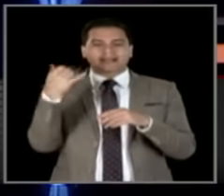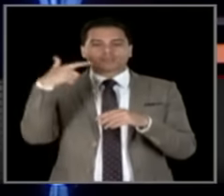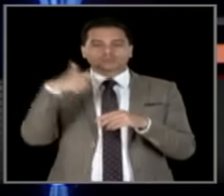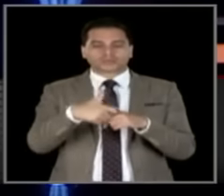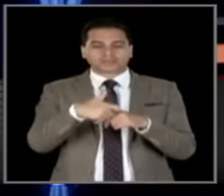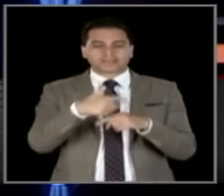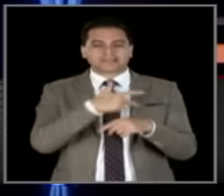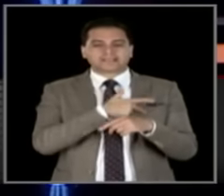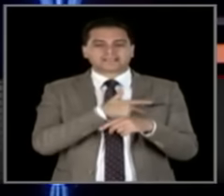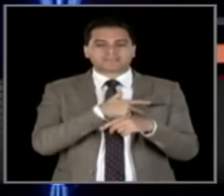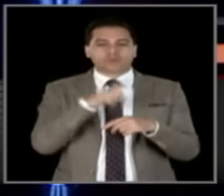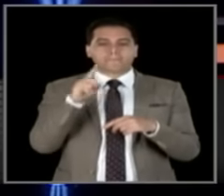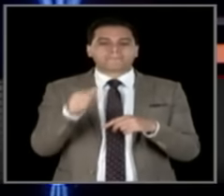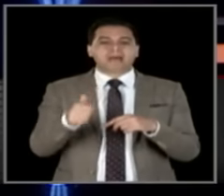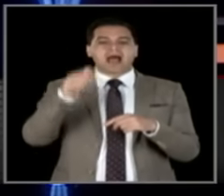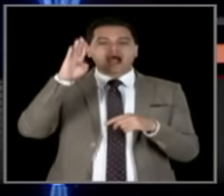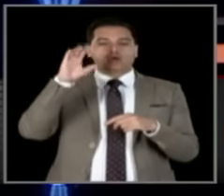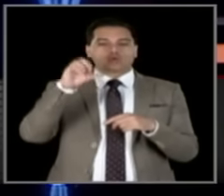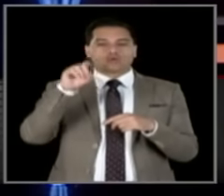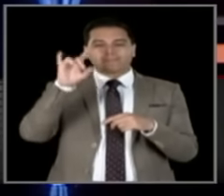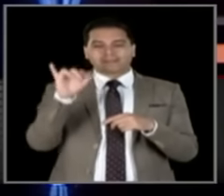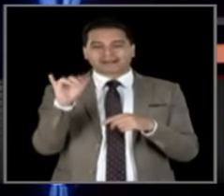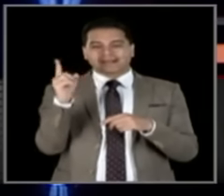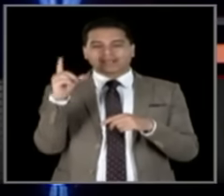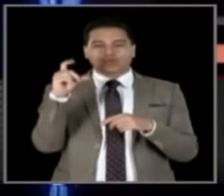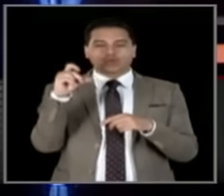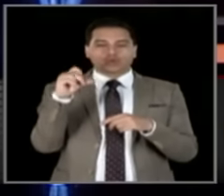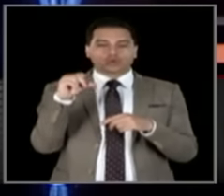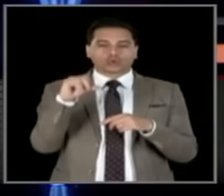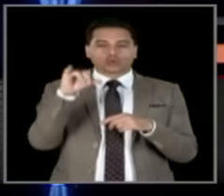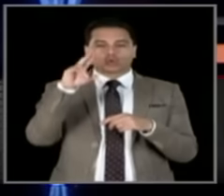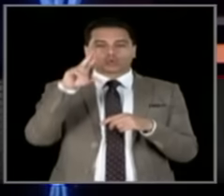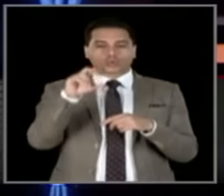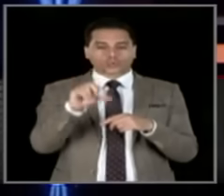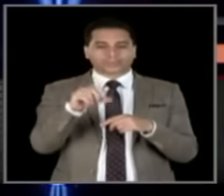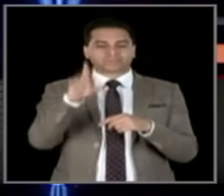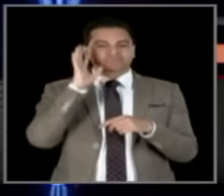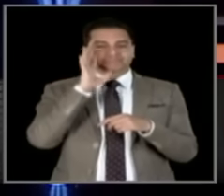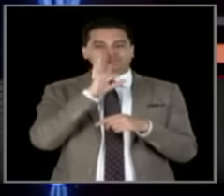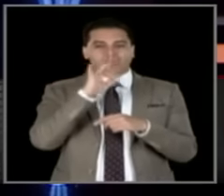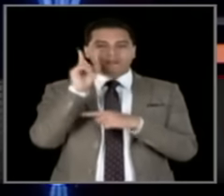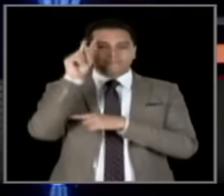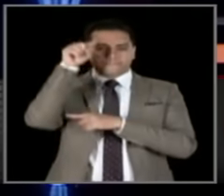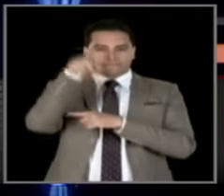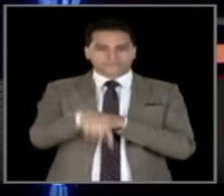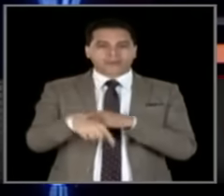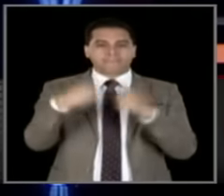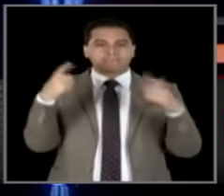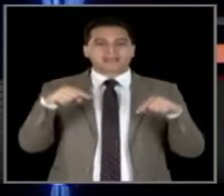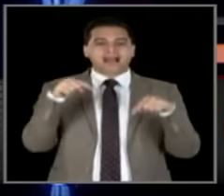باكو باريتو ده اسم البلدة اللي وقع فيها النيزك،